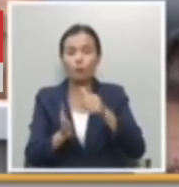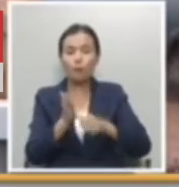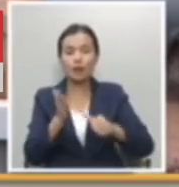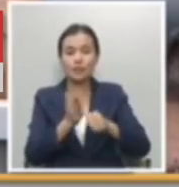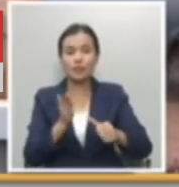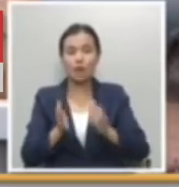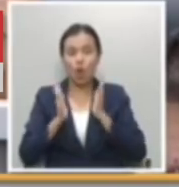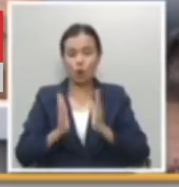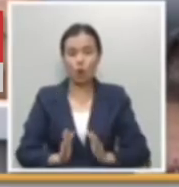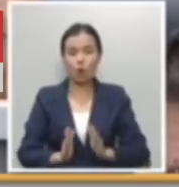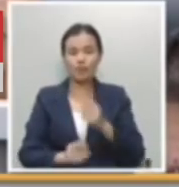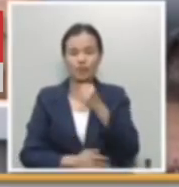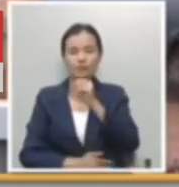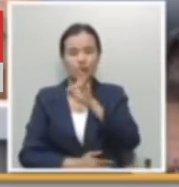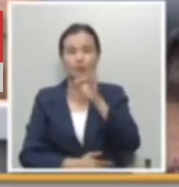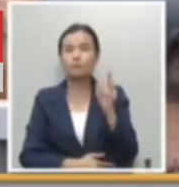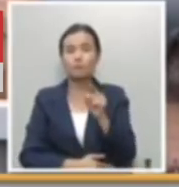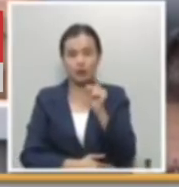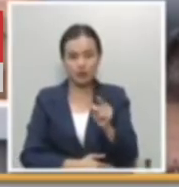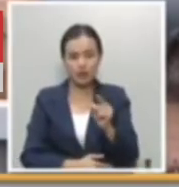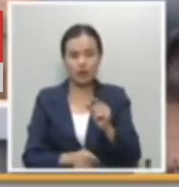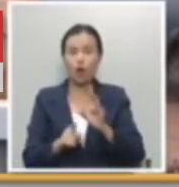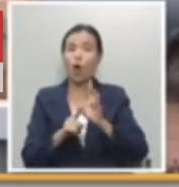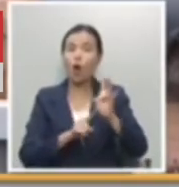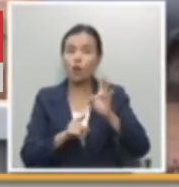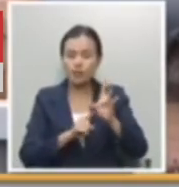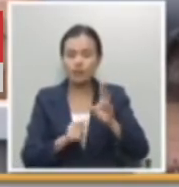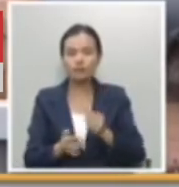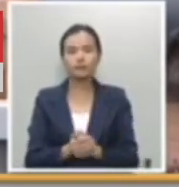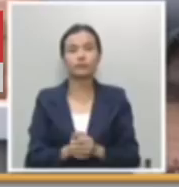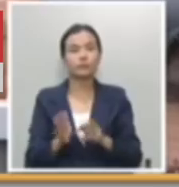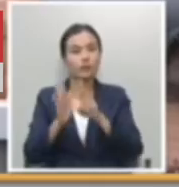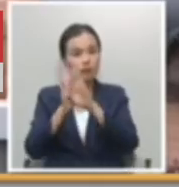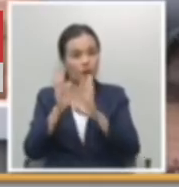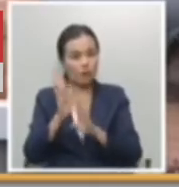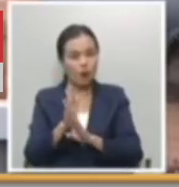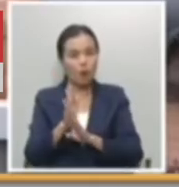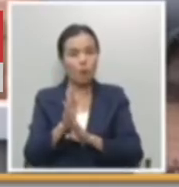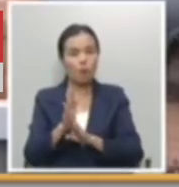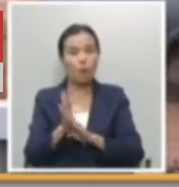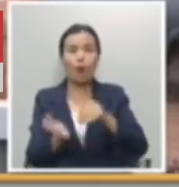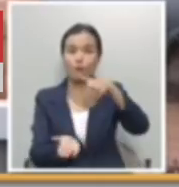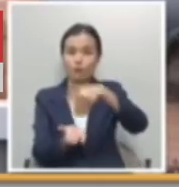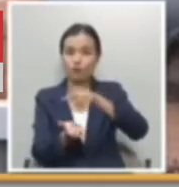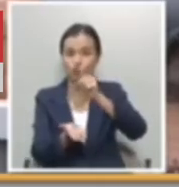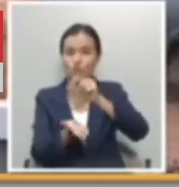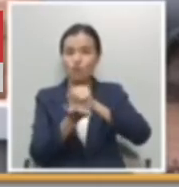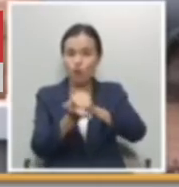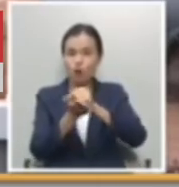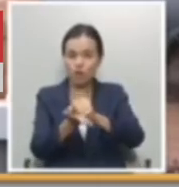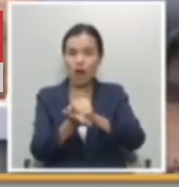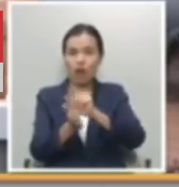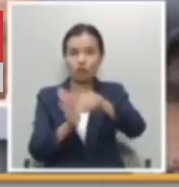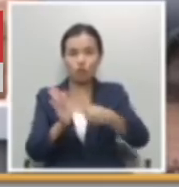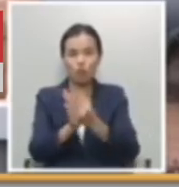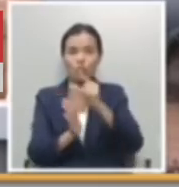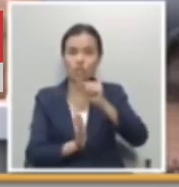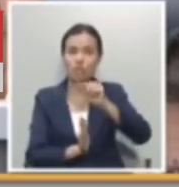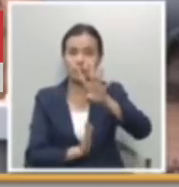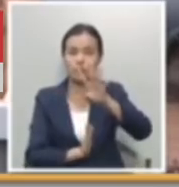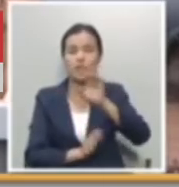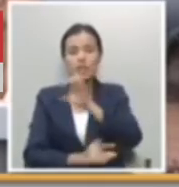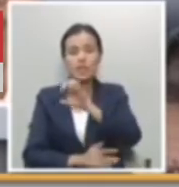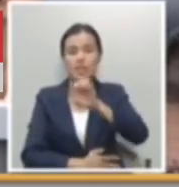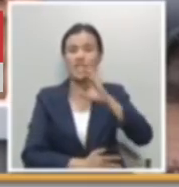า 17% นะข้อ7นะระบบ one stop service ให้เกิดขึ้นใน EEC แล้วกรรม